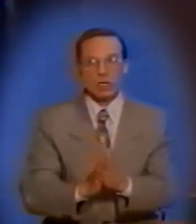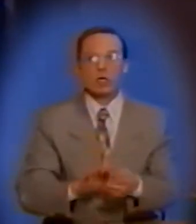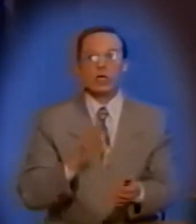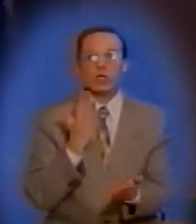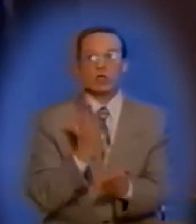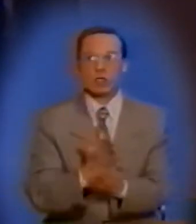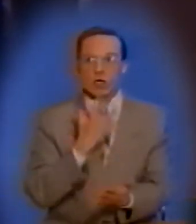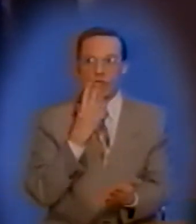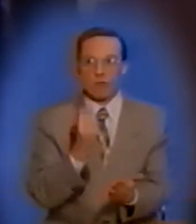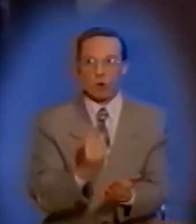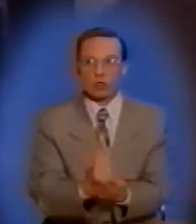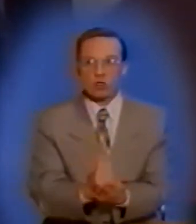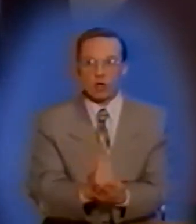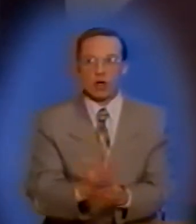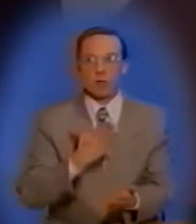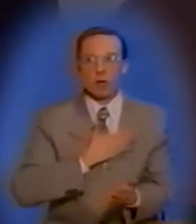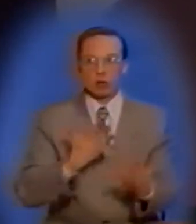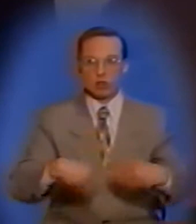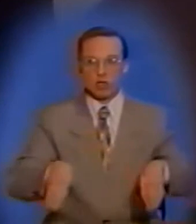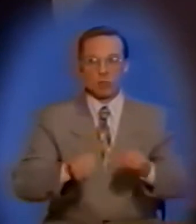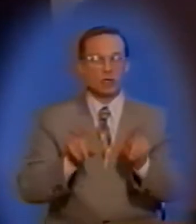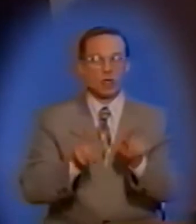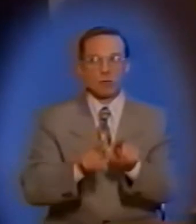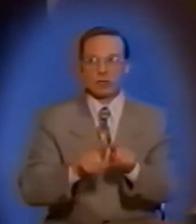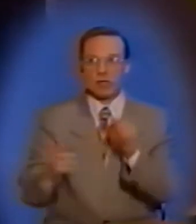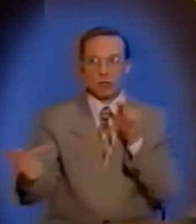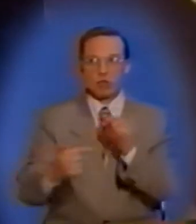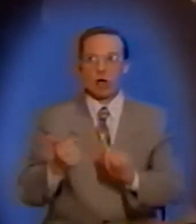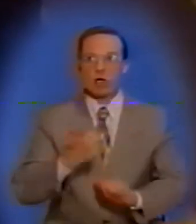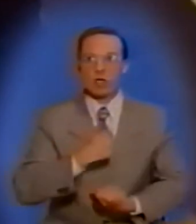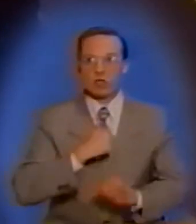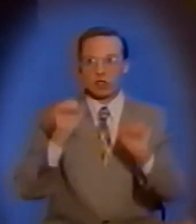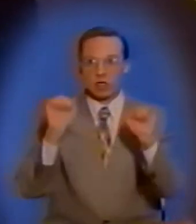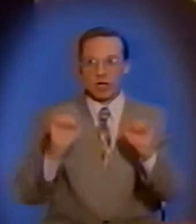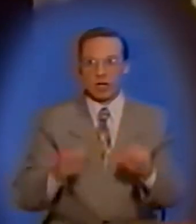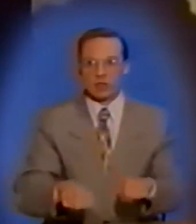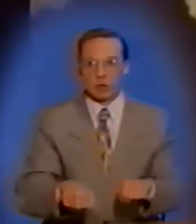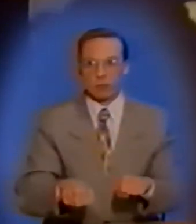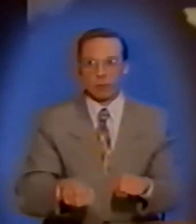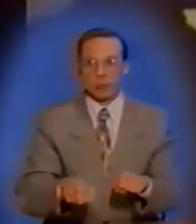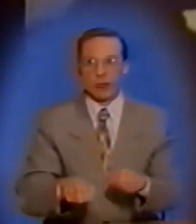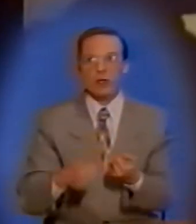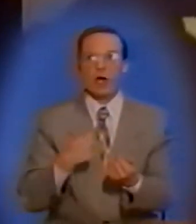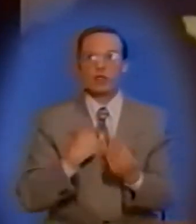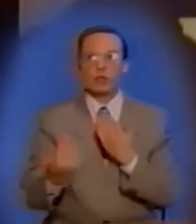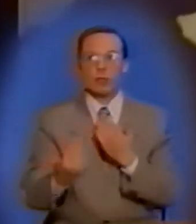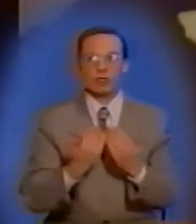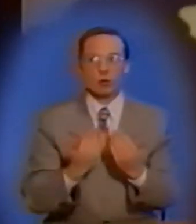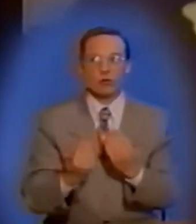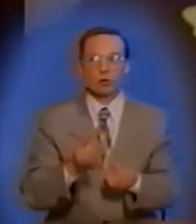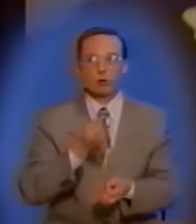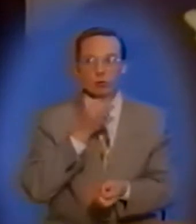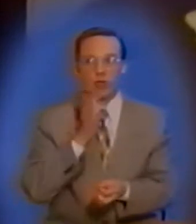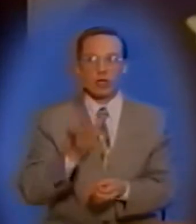savotiškai, mano šeima taip pat neprieštaravo būtent, kad aš galėčiau, aš bendravau, turėjau draugų